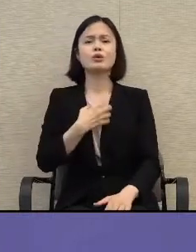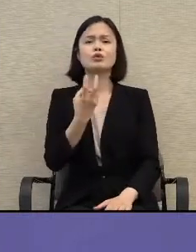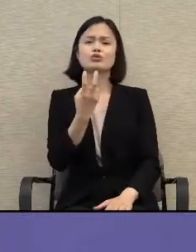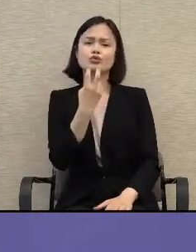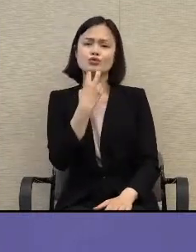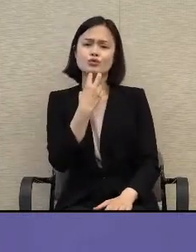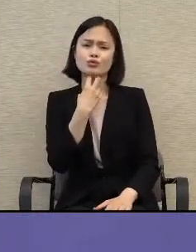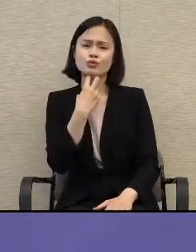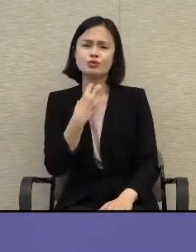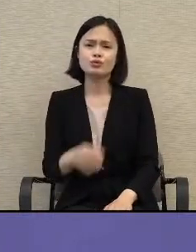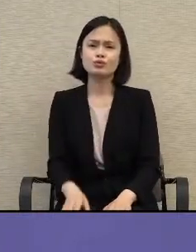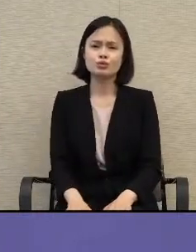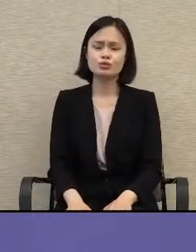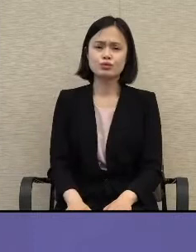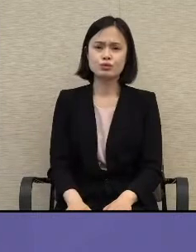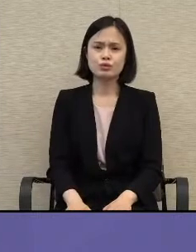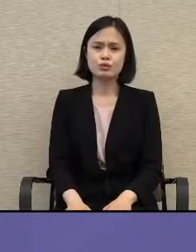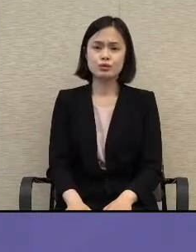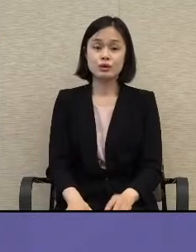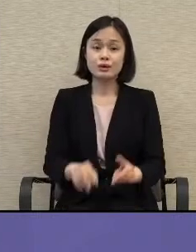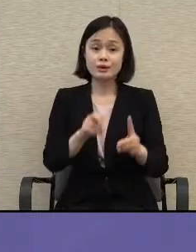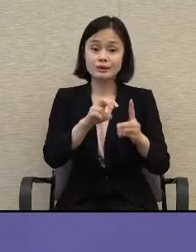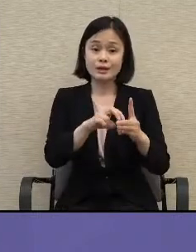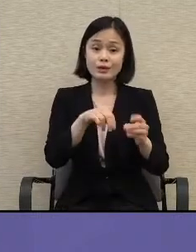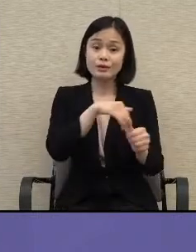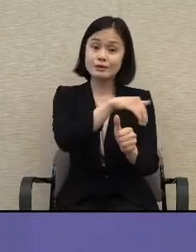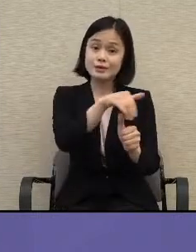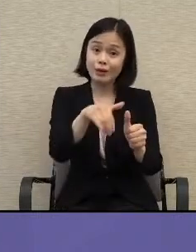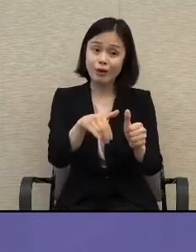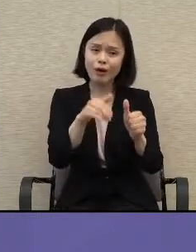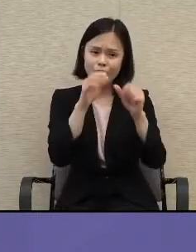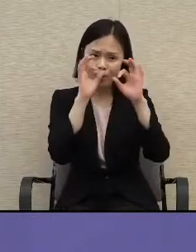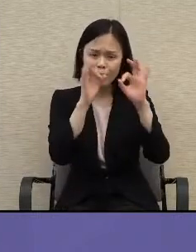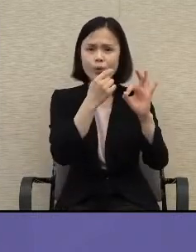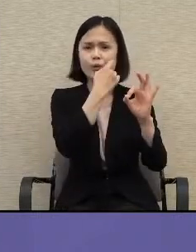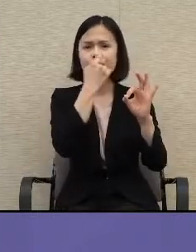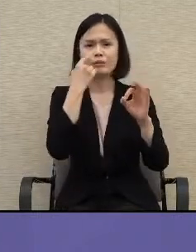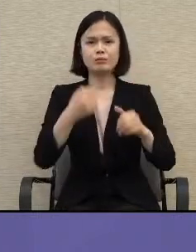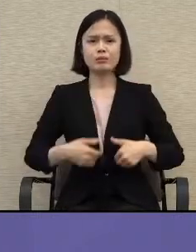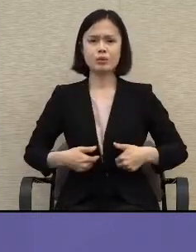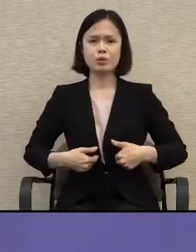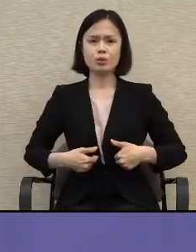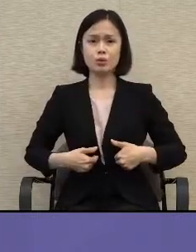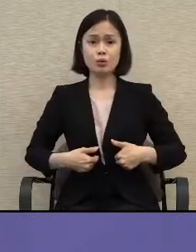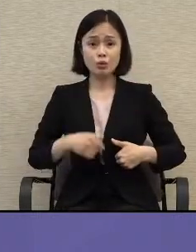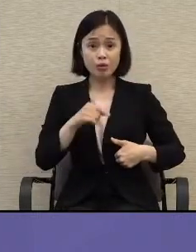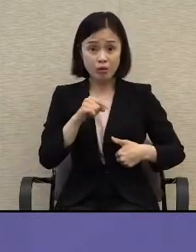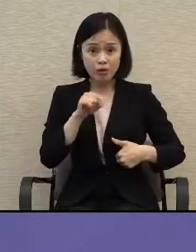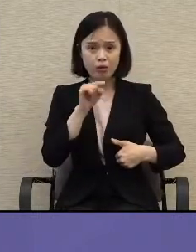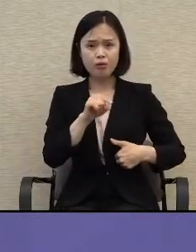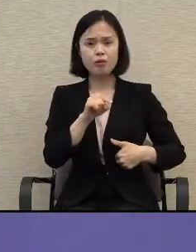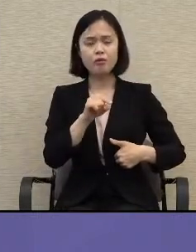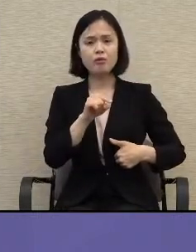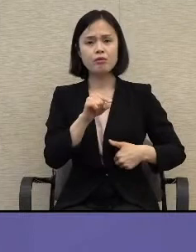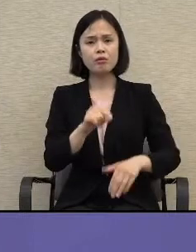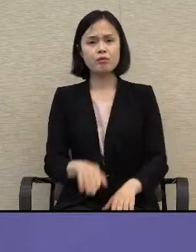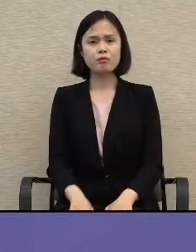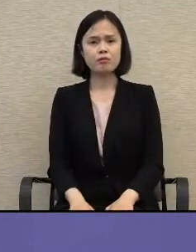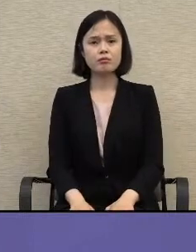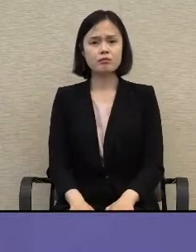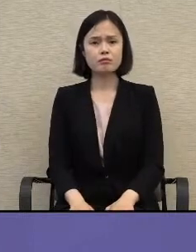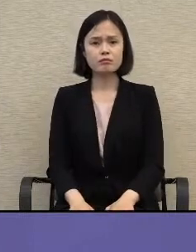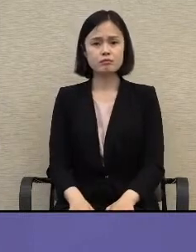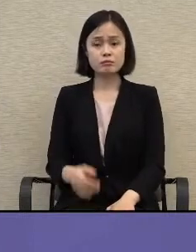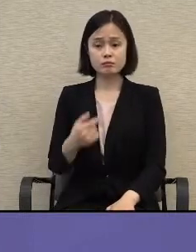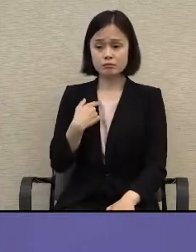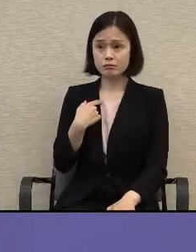처해 있는지도 알고 있는 상황입니다. 현재는 센터에 보내도 그들의 여건상 우리 사례들한테 해줄 수 있는 것은 없어라는